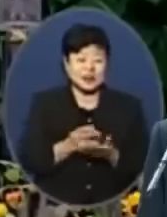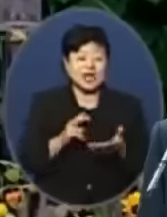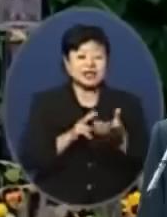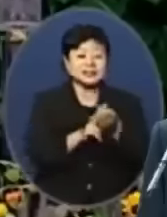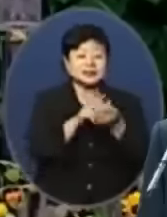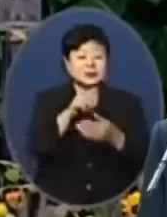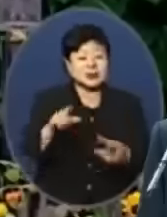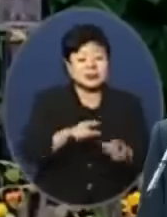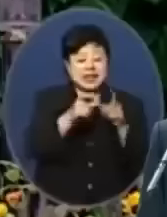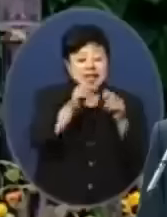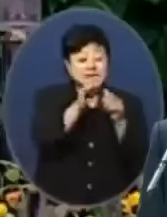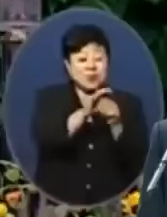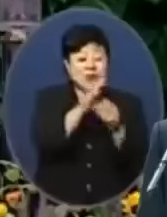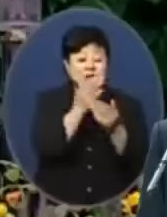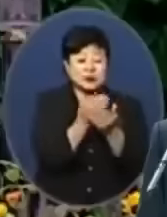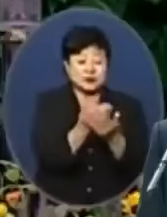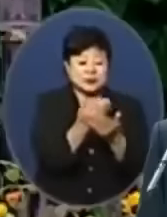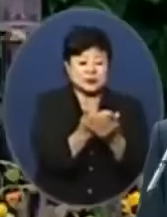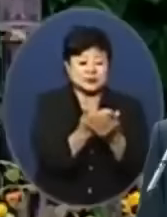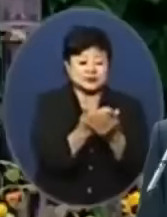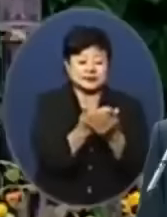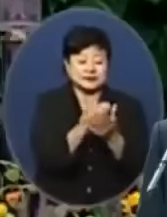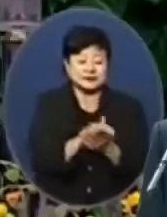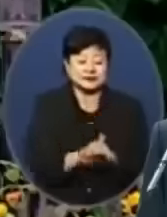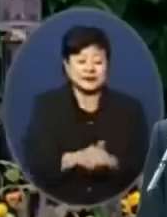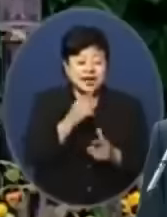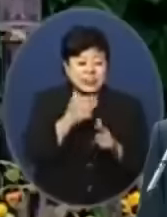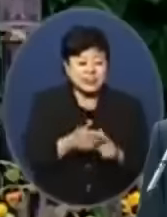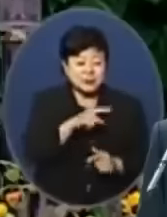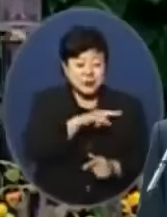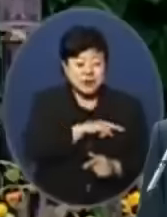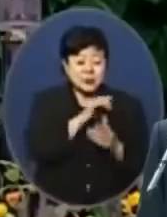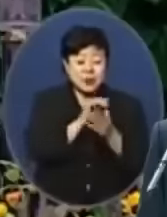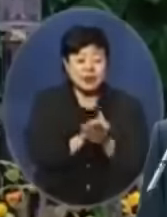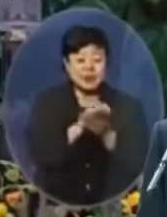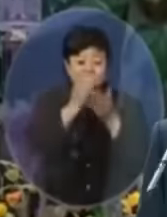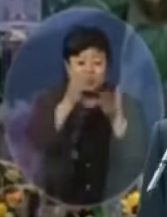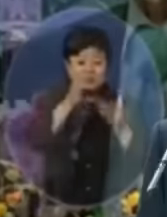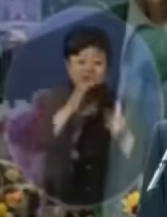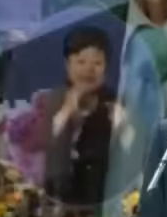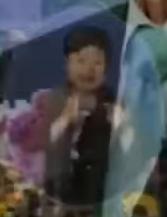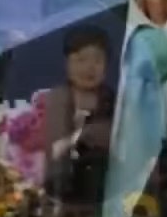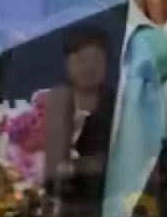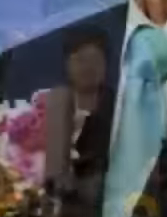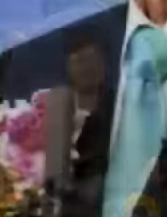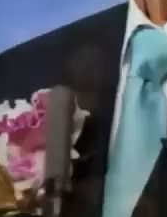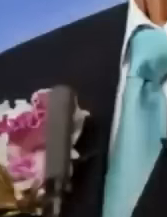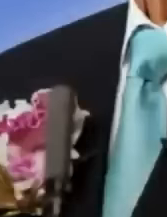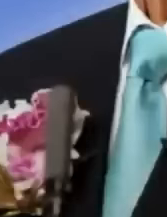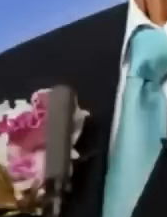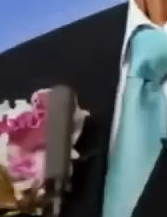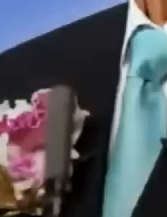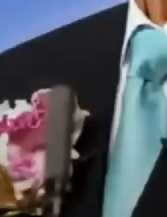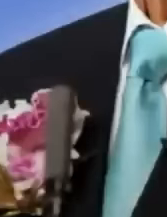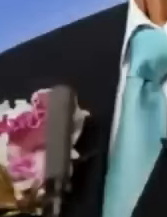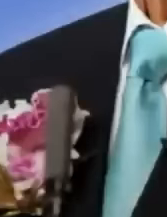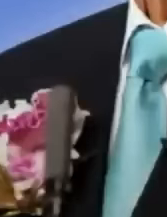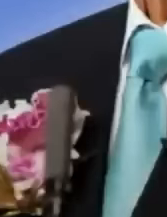기적 속에 살게 하여 주시옵소서. 예수님 이름으로 기도드립니다. 아멘.